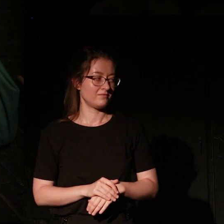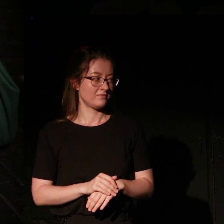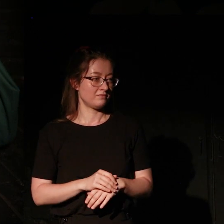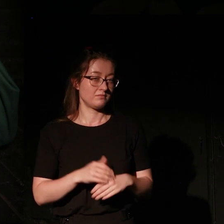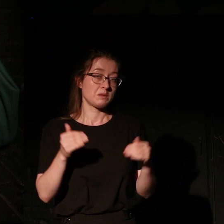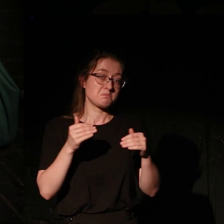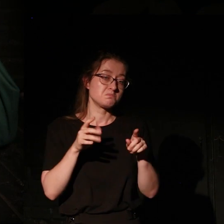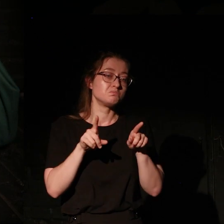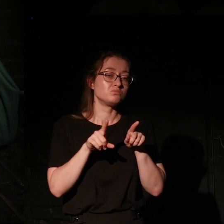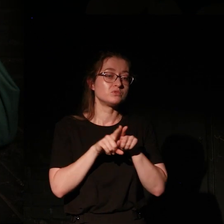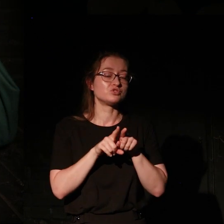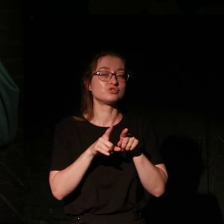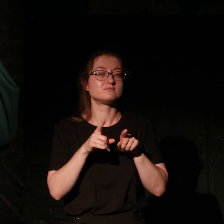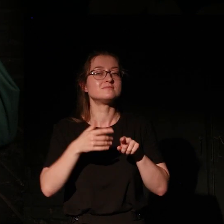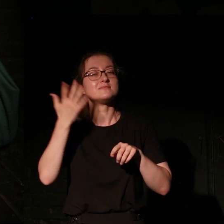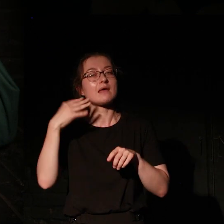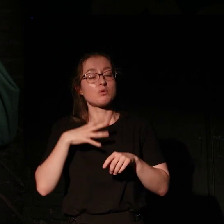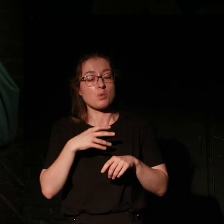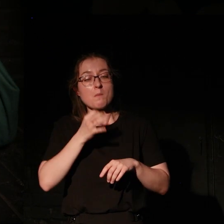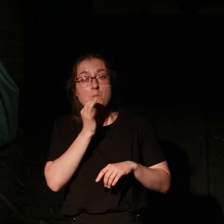młoda badaczka?